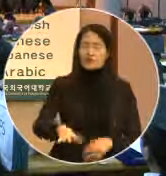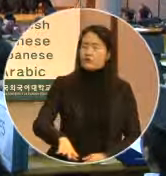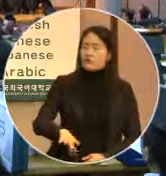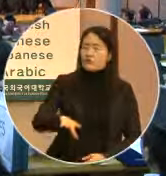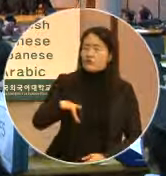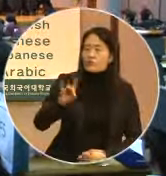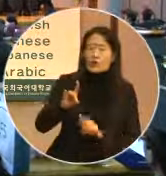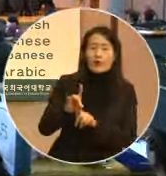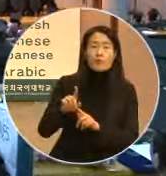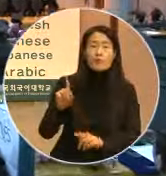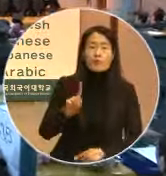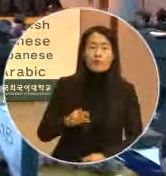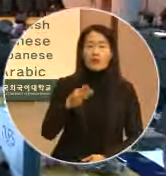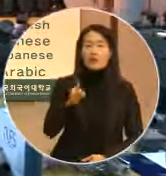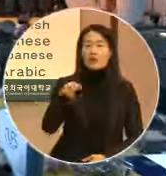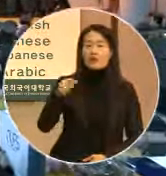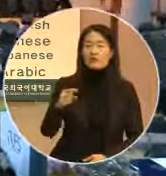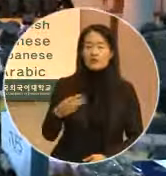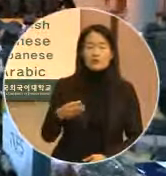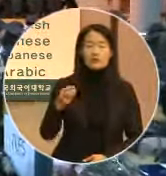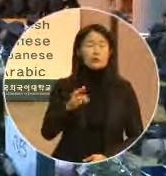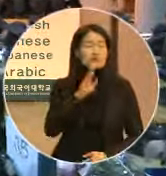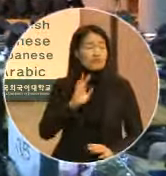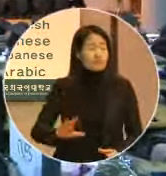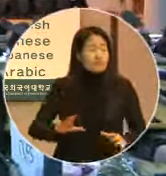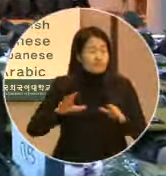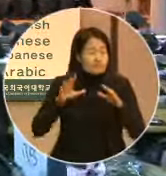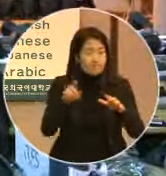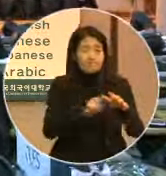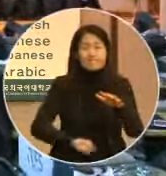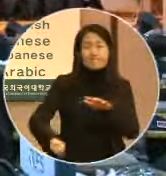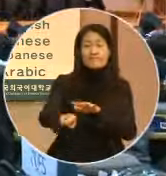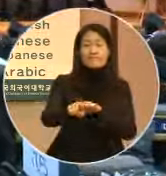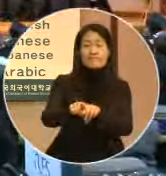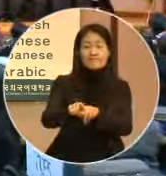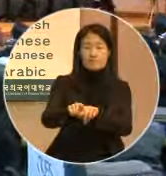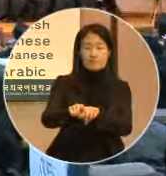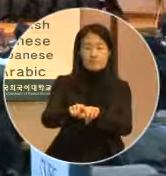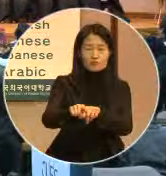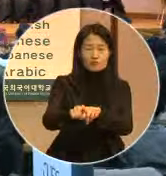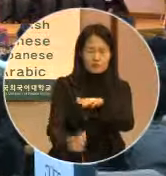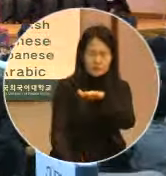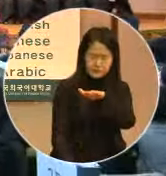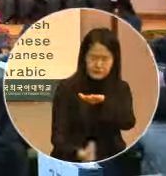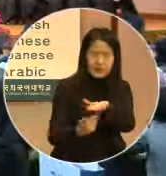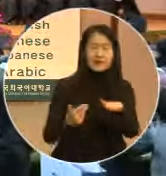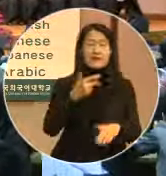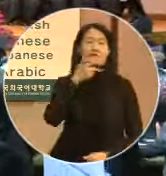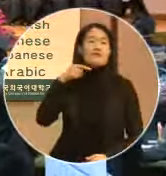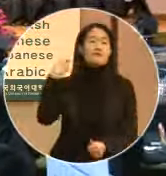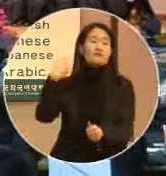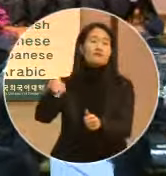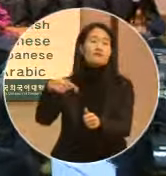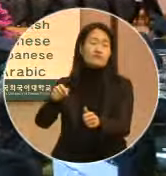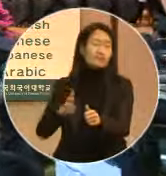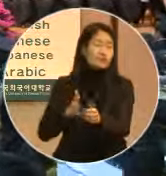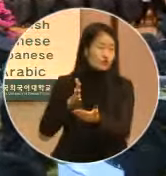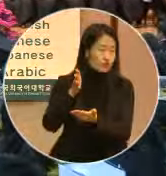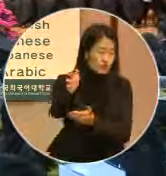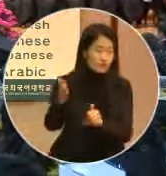희솔 대학원을 개원하여 글로벌 시대를 선도하는 최고의 영어 교육 전문가를 양성하고